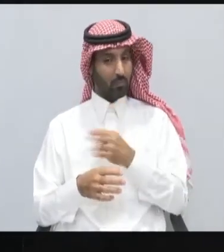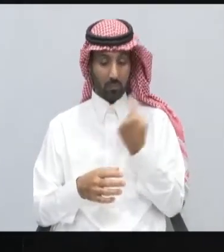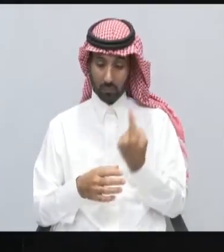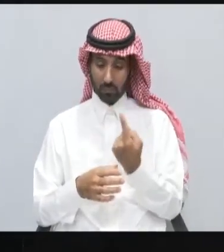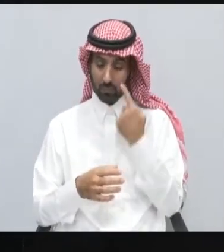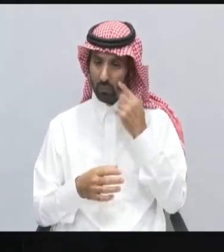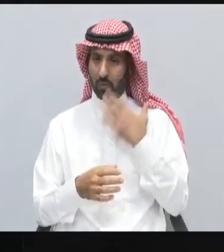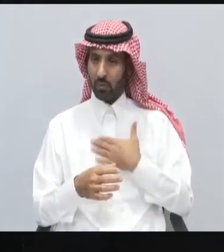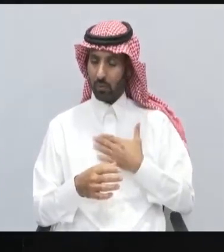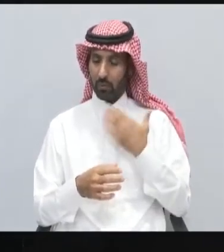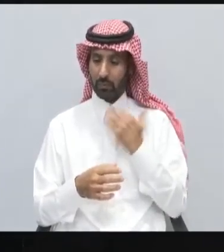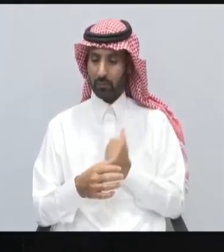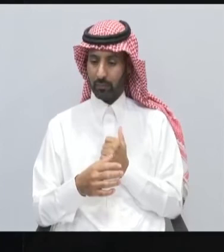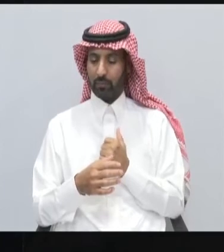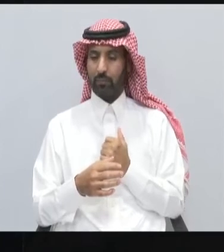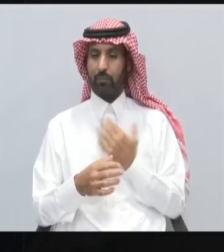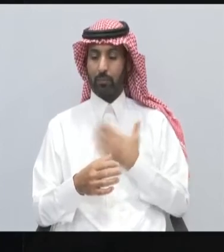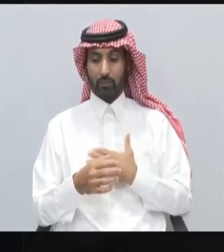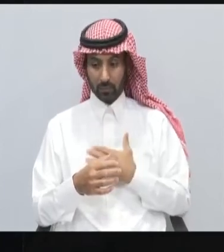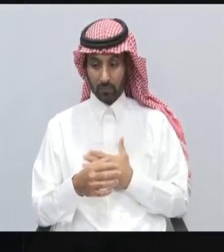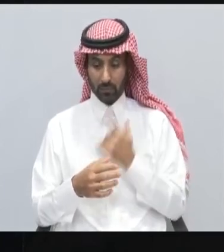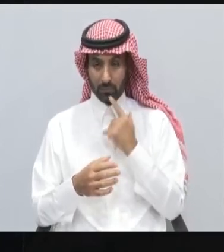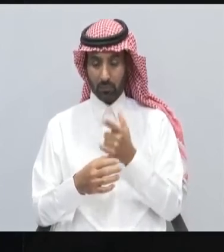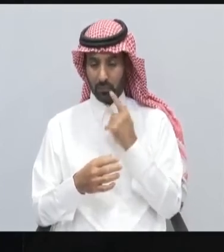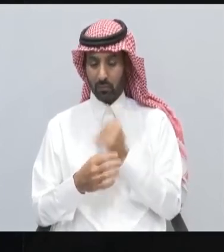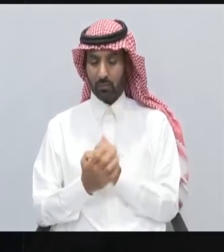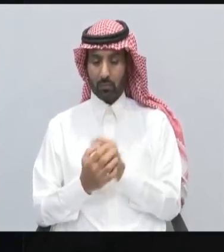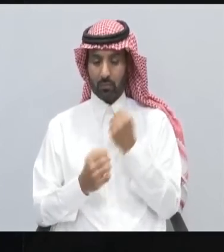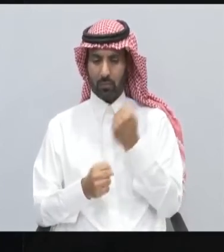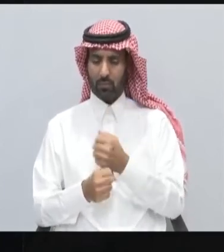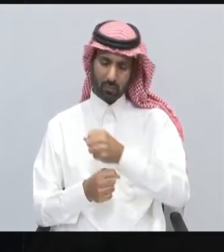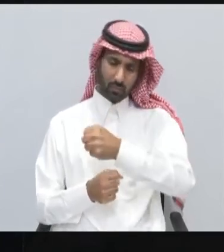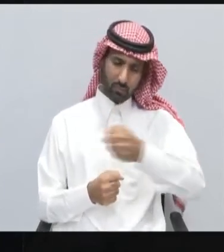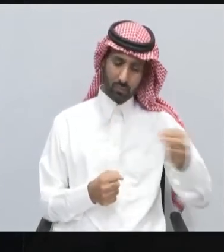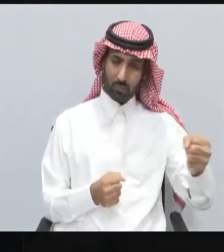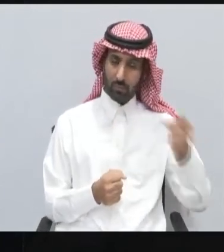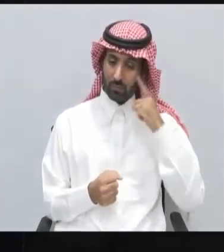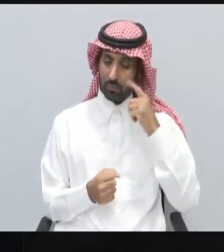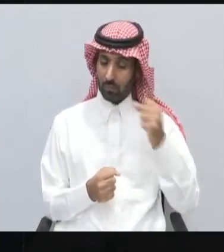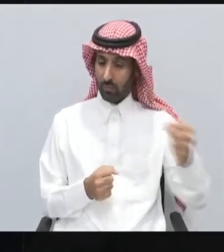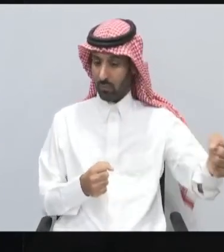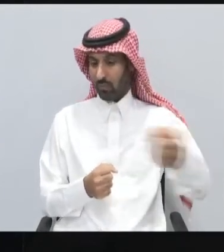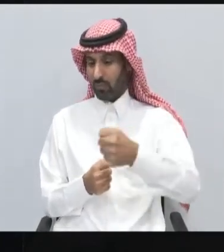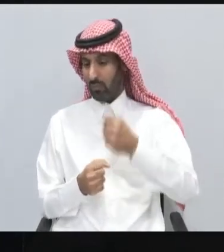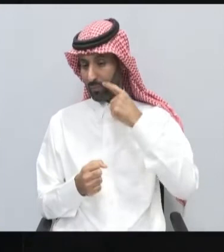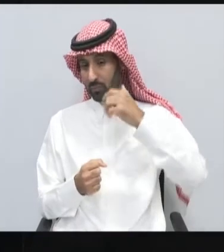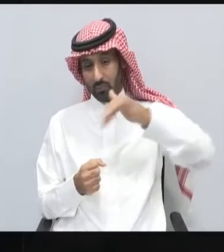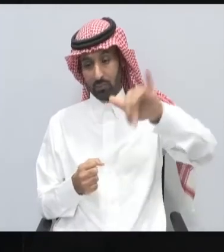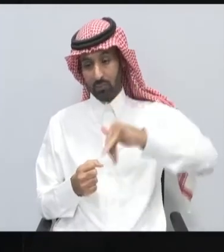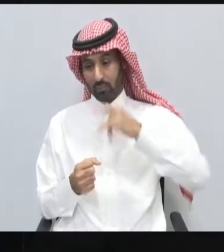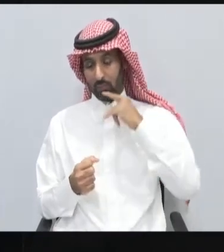have to say thank you. صح? What else? Holding the door. Instead of when you are